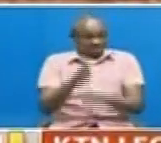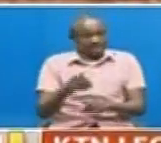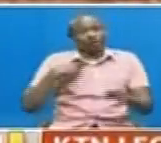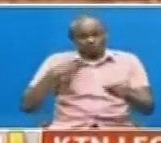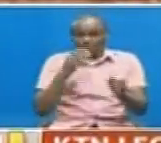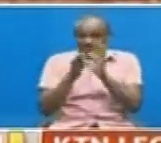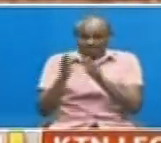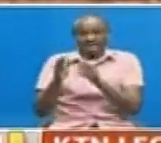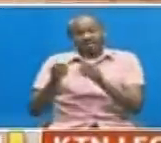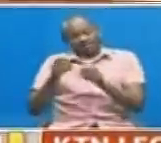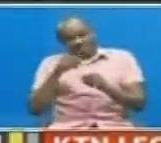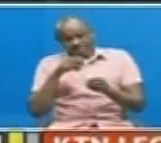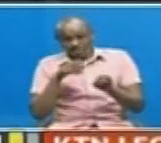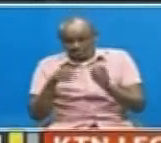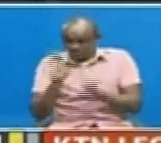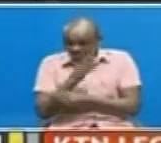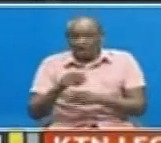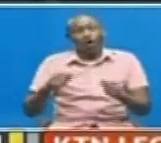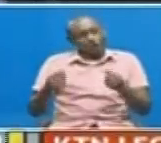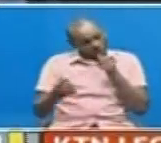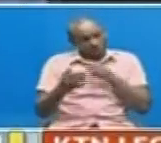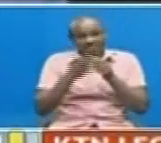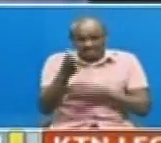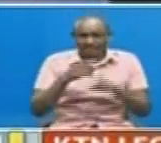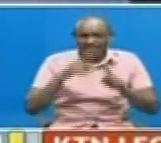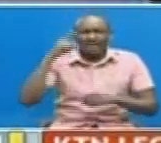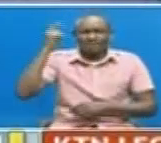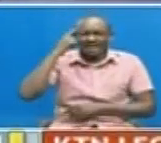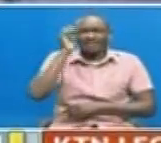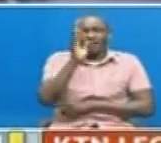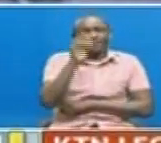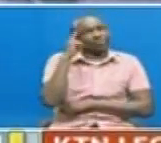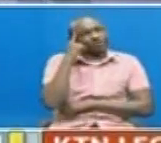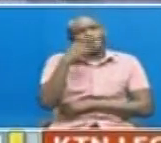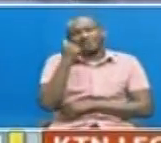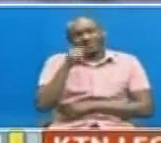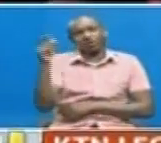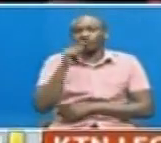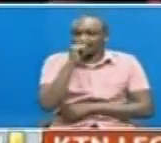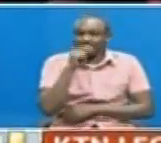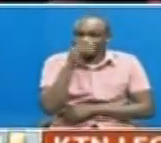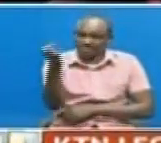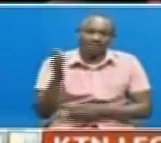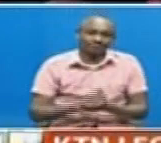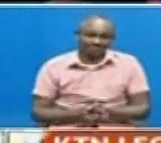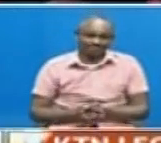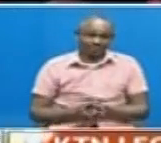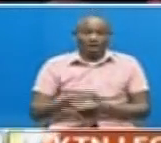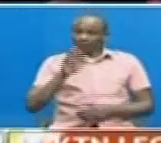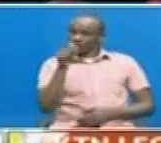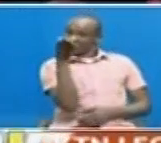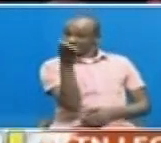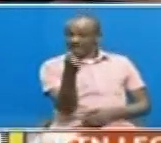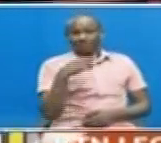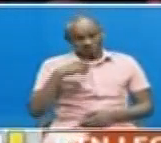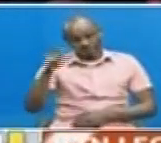muziki karibu inyauke. Lakini punde wazo la kuelekea nchini Tanzania likamjia. After hapo sasa